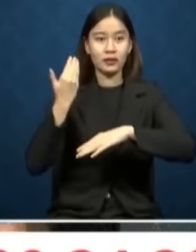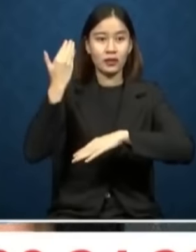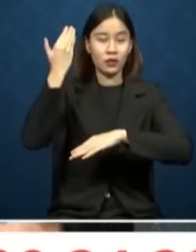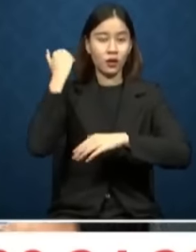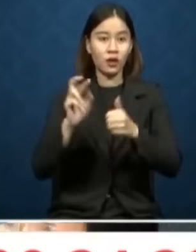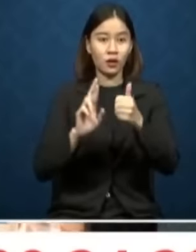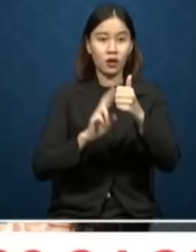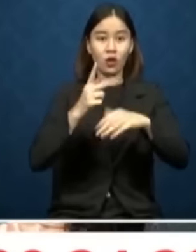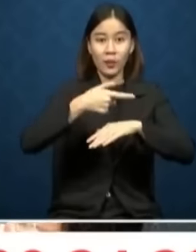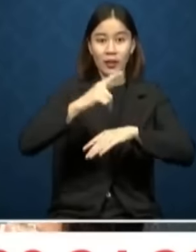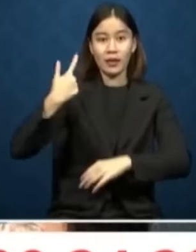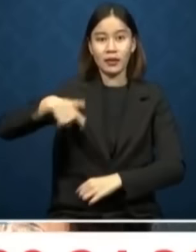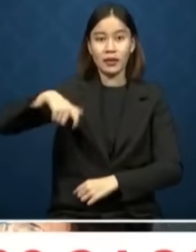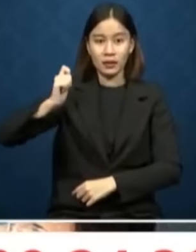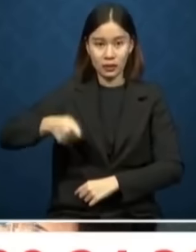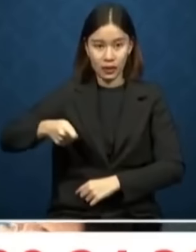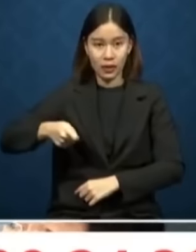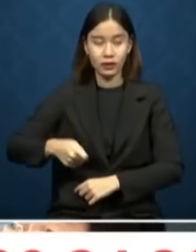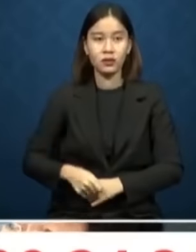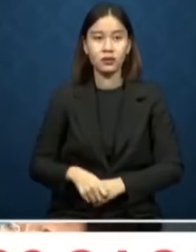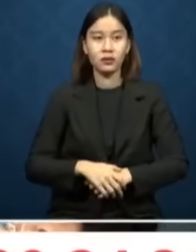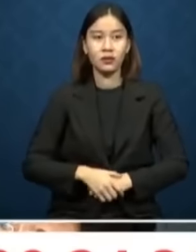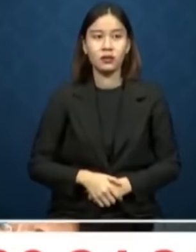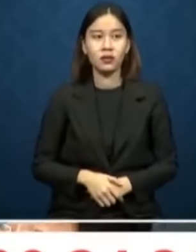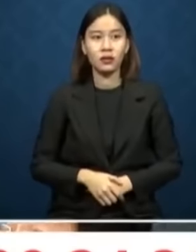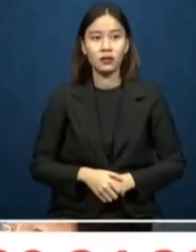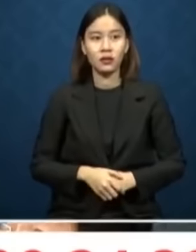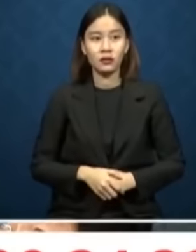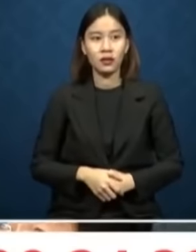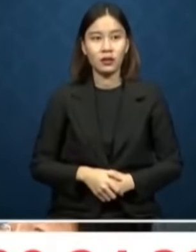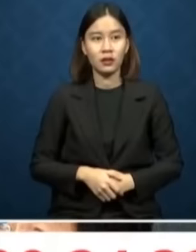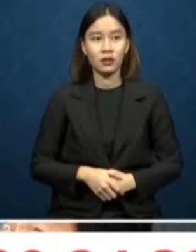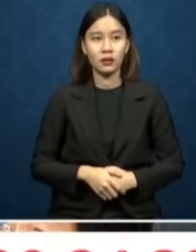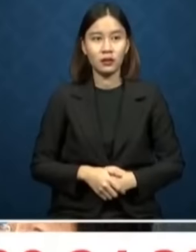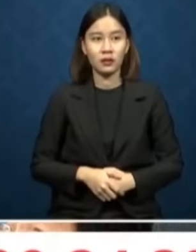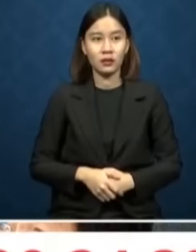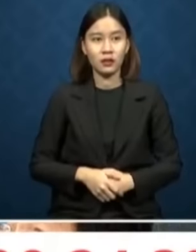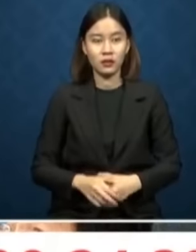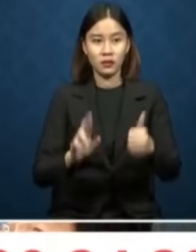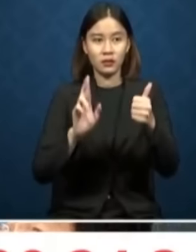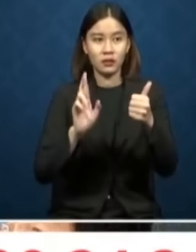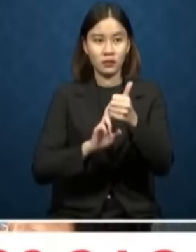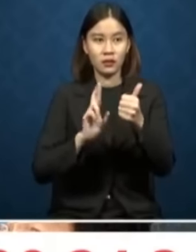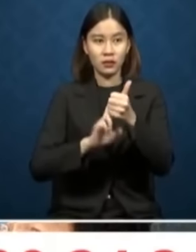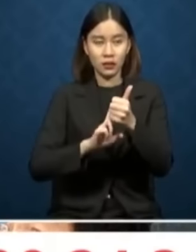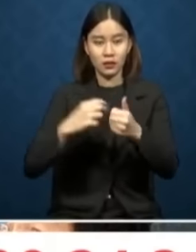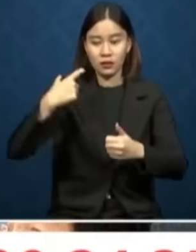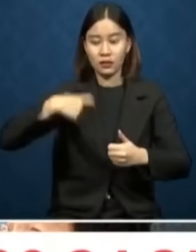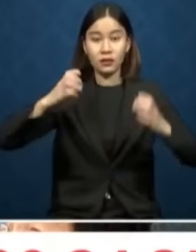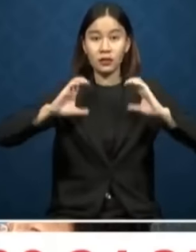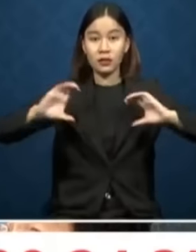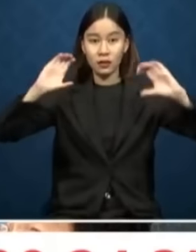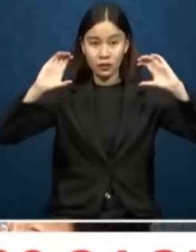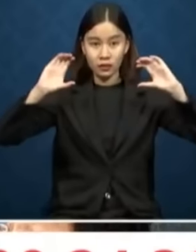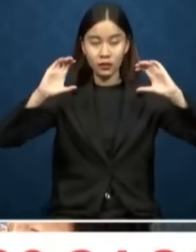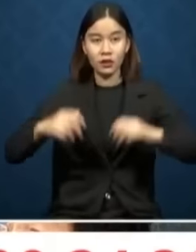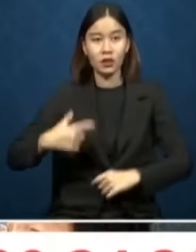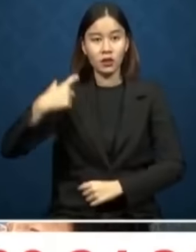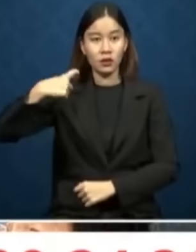รองประธานศาลฎีกาอดีตรองอัยการสูงสุดหลายท่านตุลา